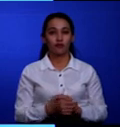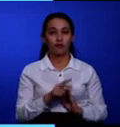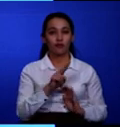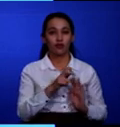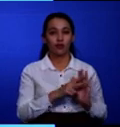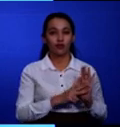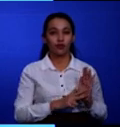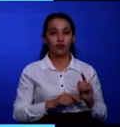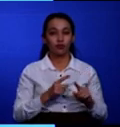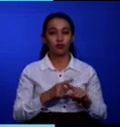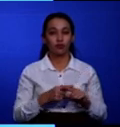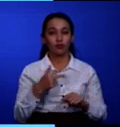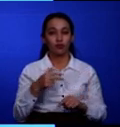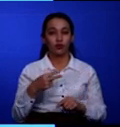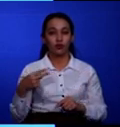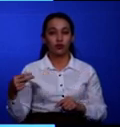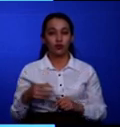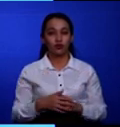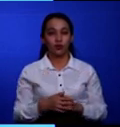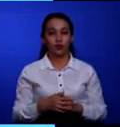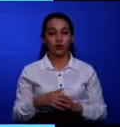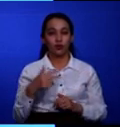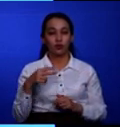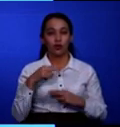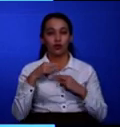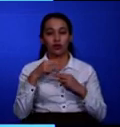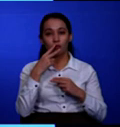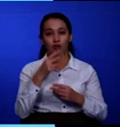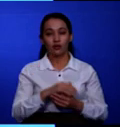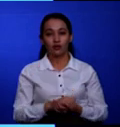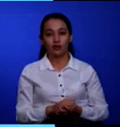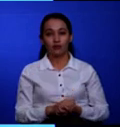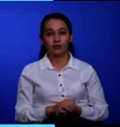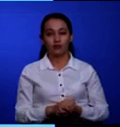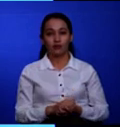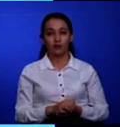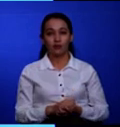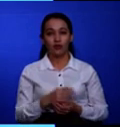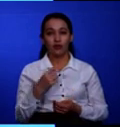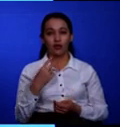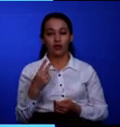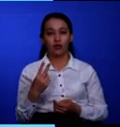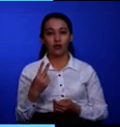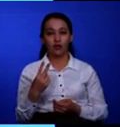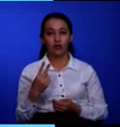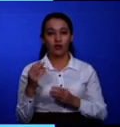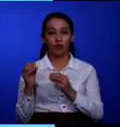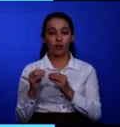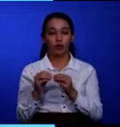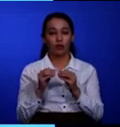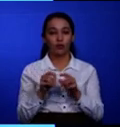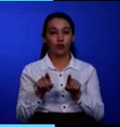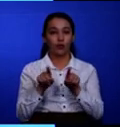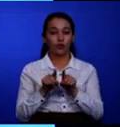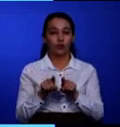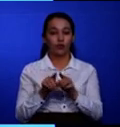280 va 30 ning yig'indisi. 30 ga e'tibor bering. Biz uni ikkita o'nlikning yig'indisi ko'rinishida tasvirlab